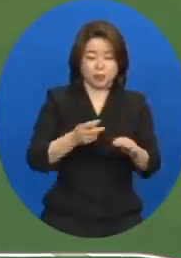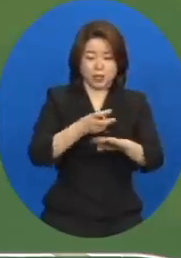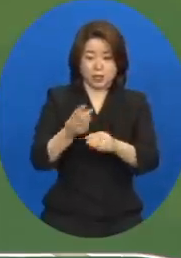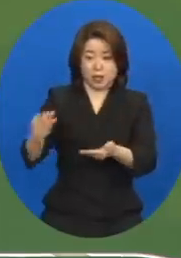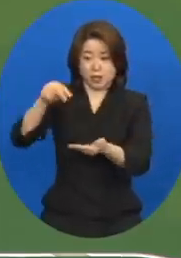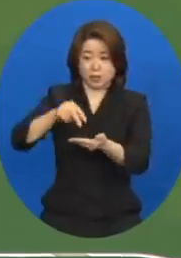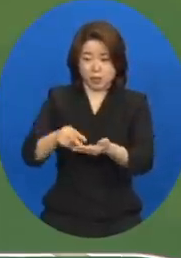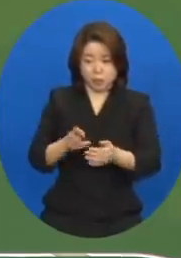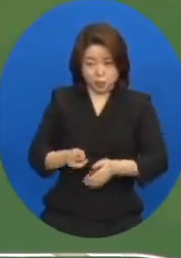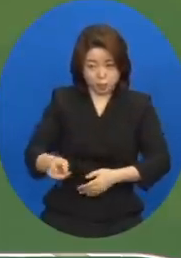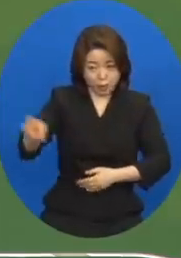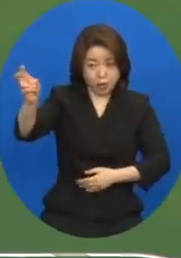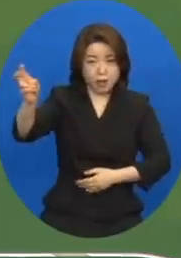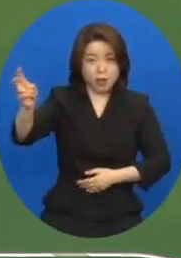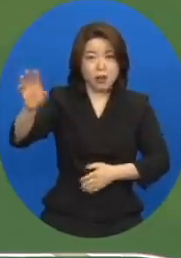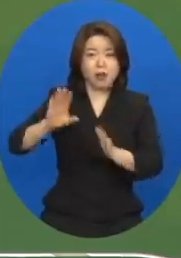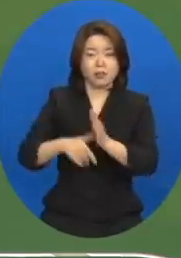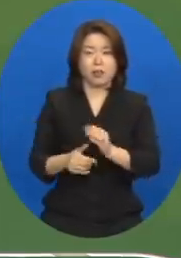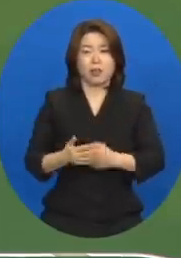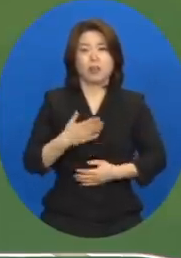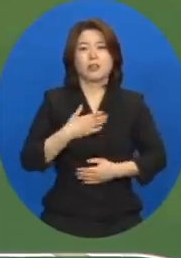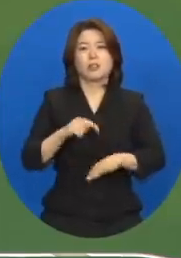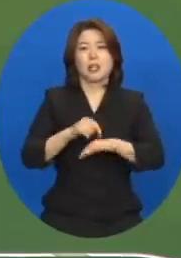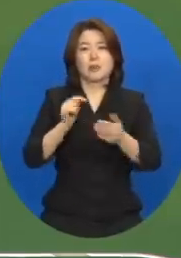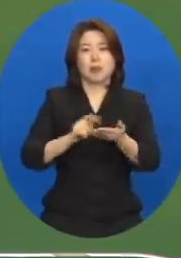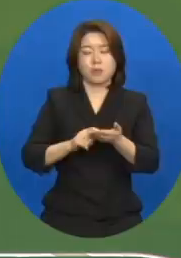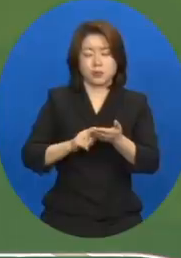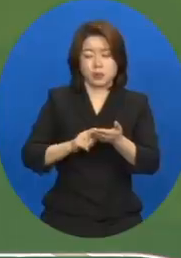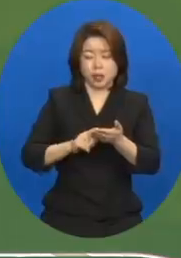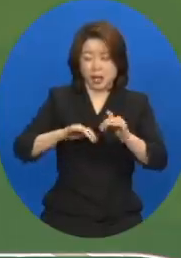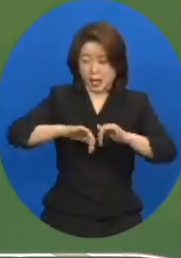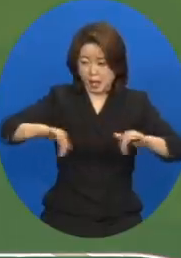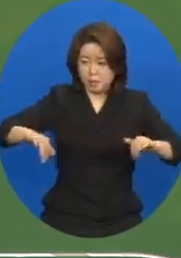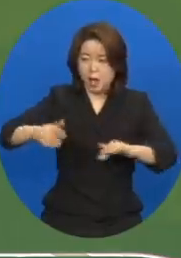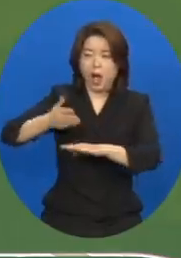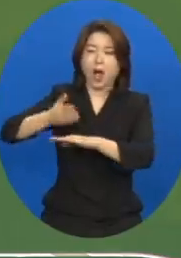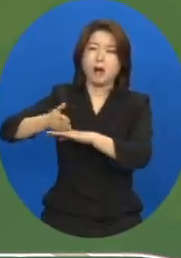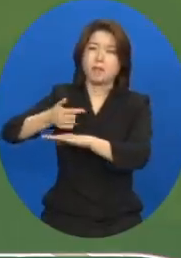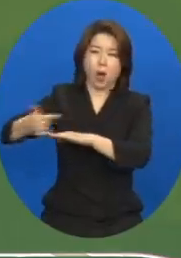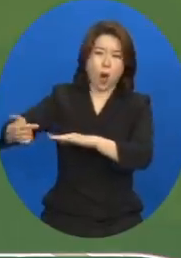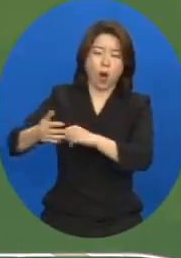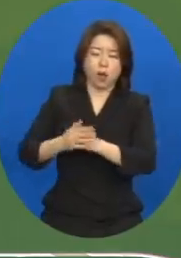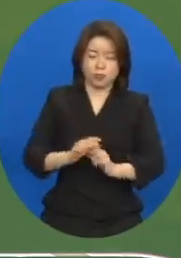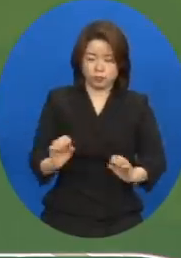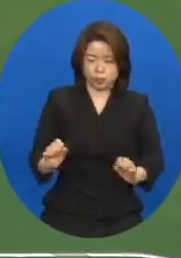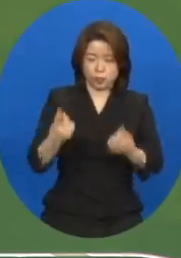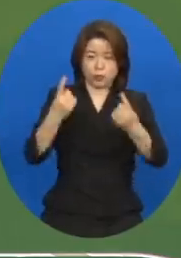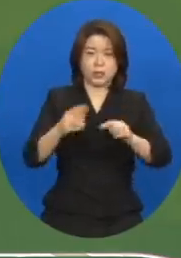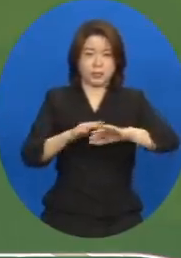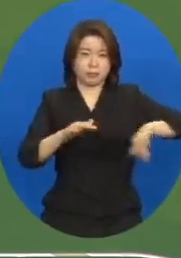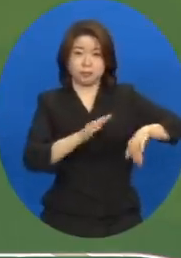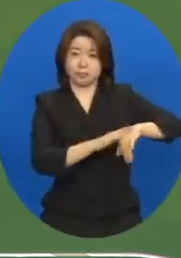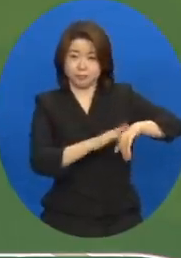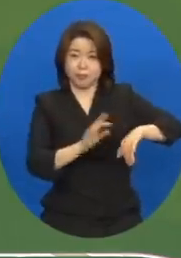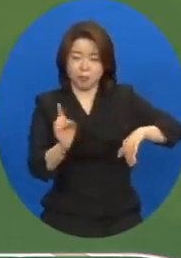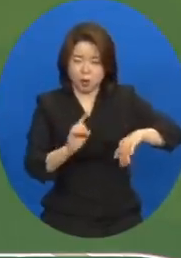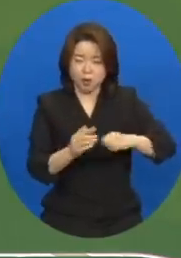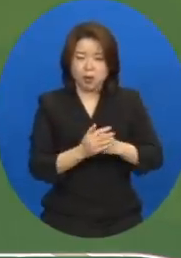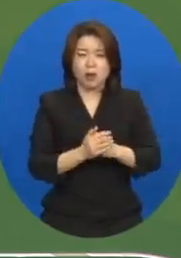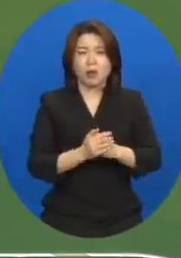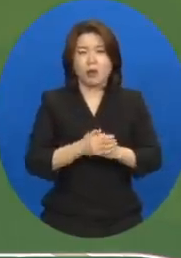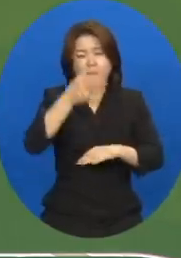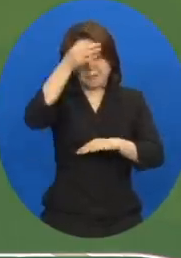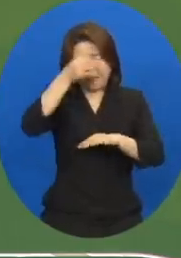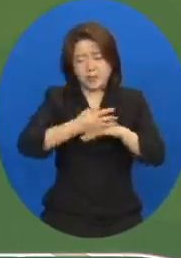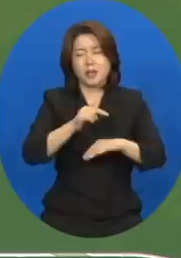나오는데 제 마음속에 한편으로는 너무 감사하면서 동시에 너무